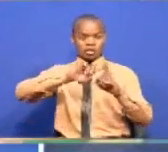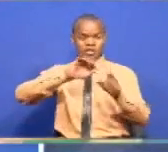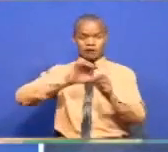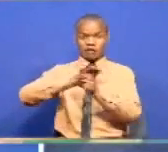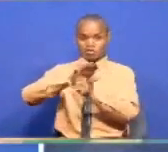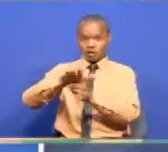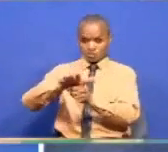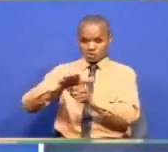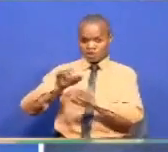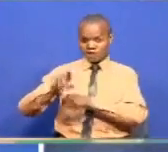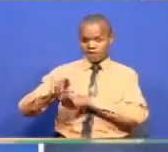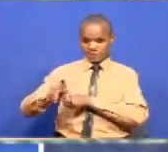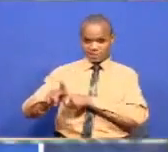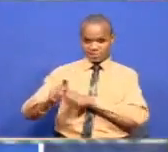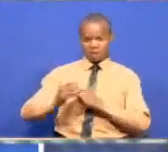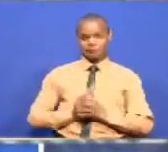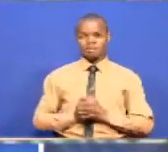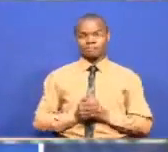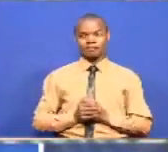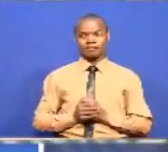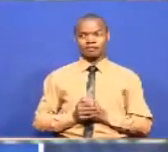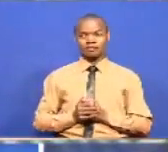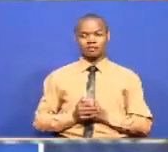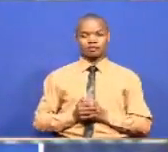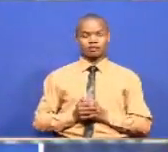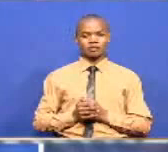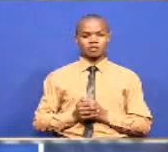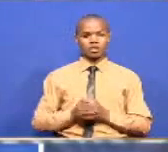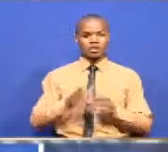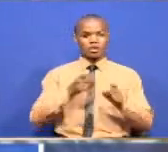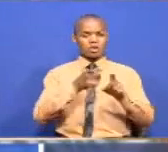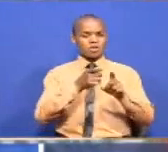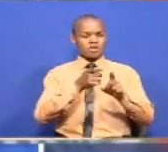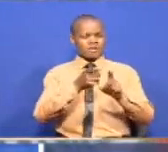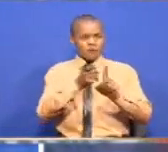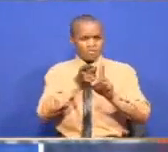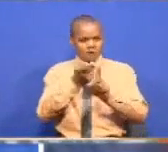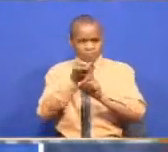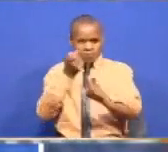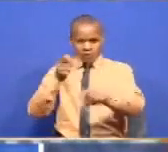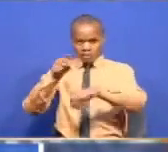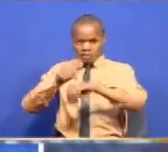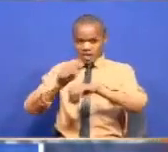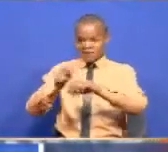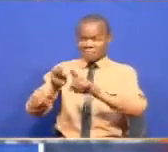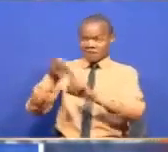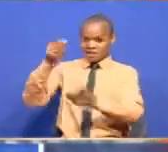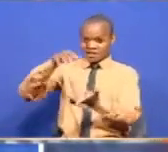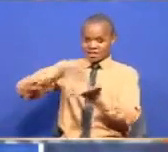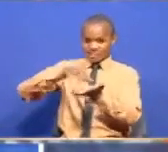to coronavirus disease. Kwa sasa tangu tupate kisa cha kwanza, kaunti ya Kilifi